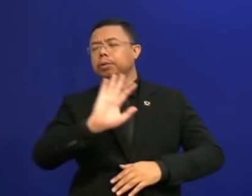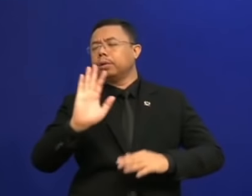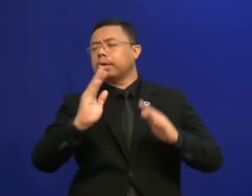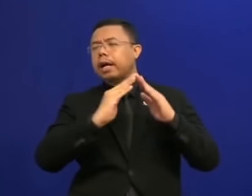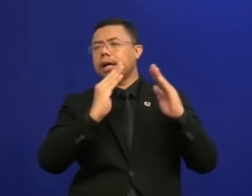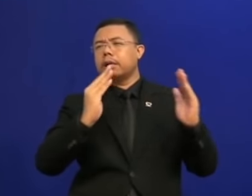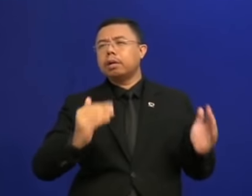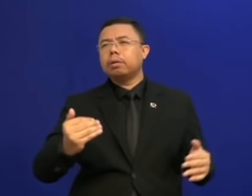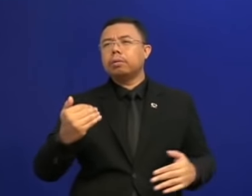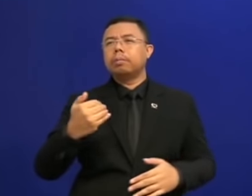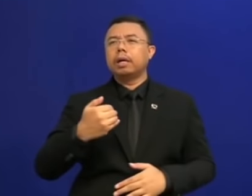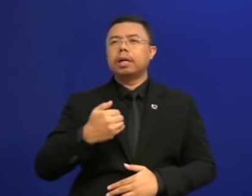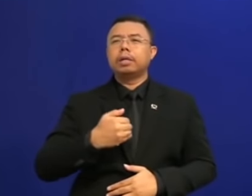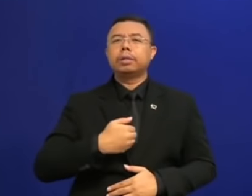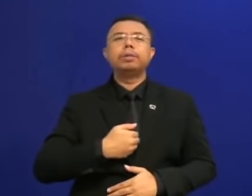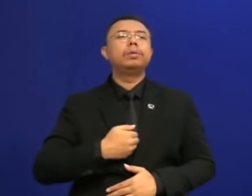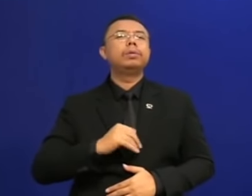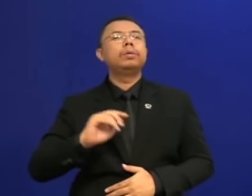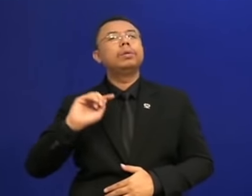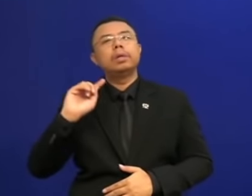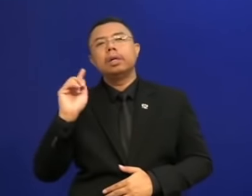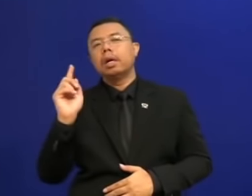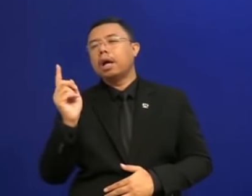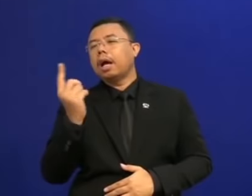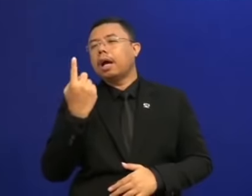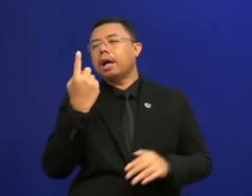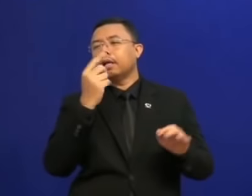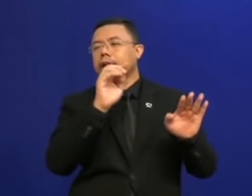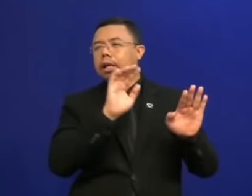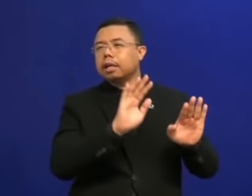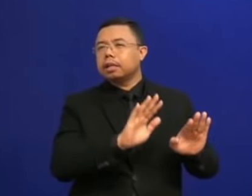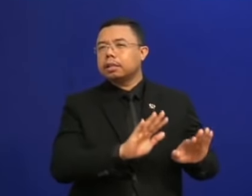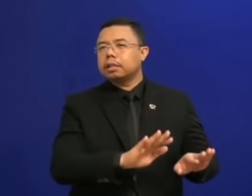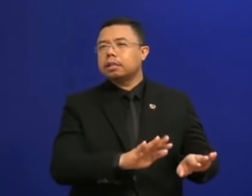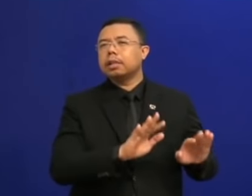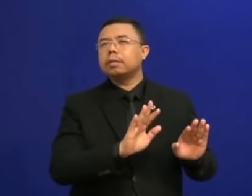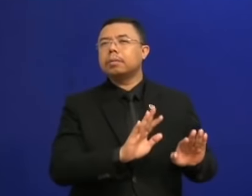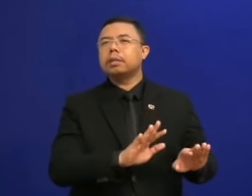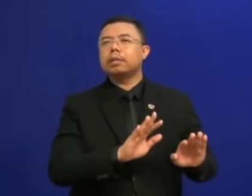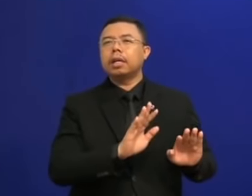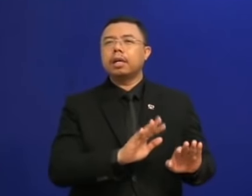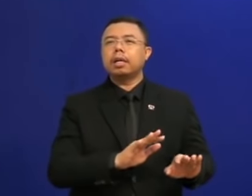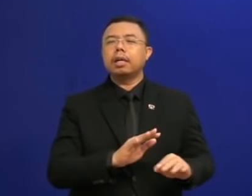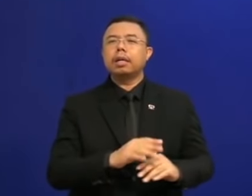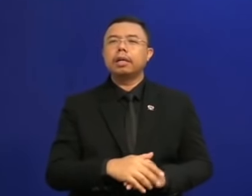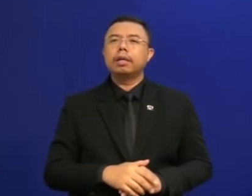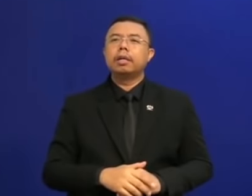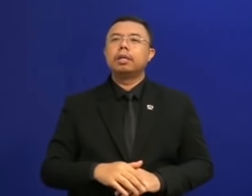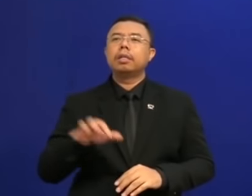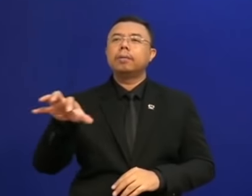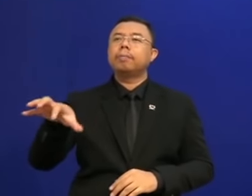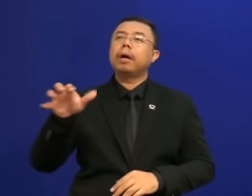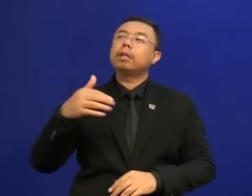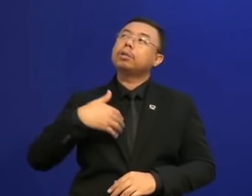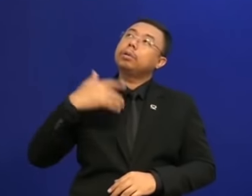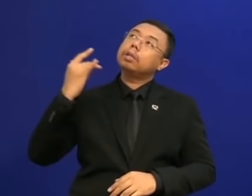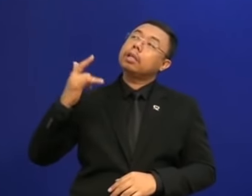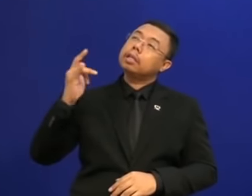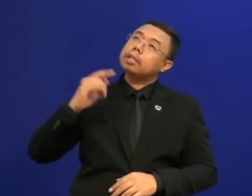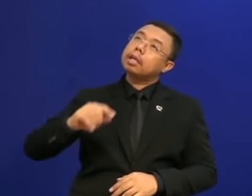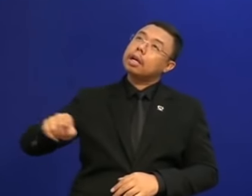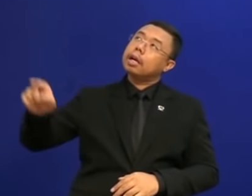Dunia bukan rumahku, hanya sementara.